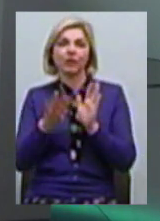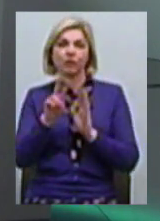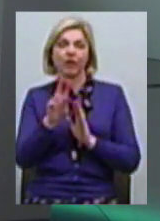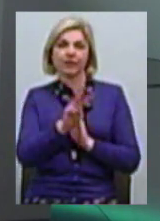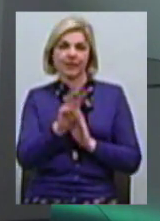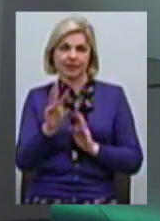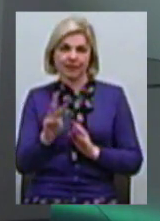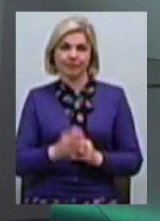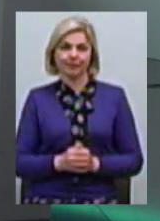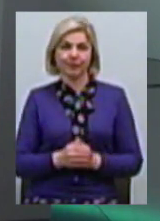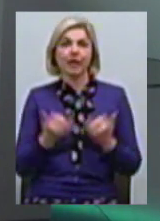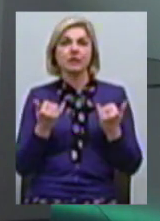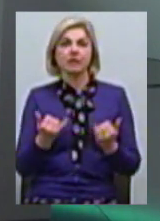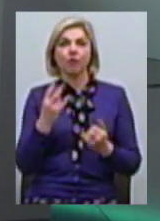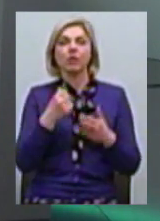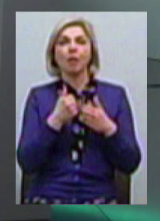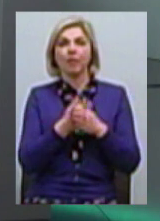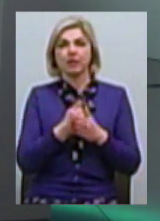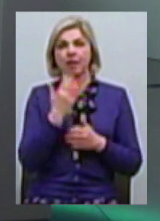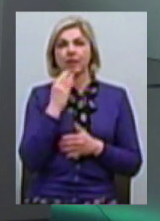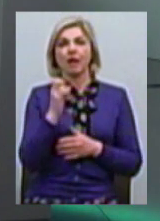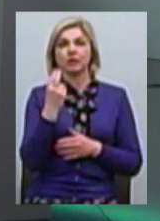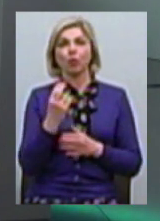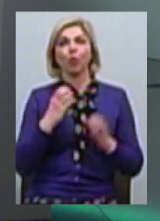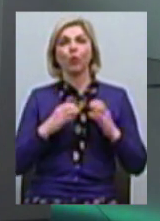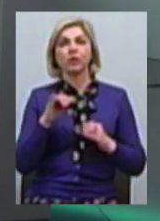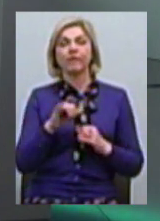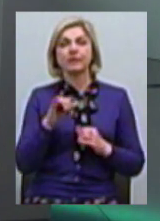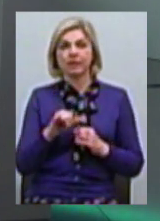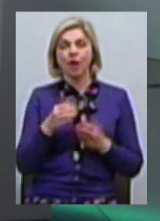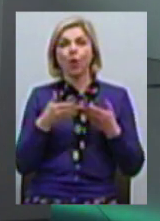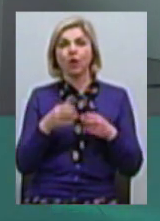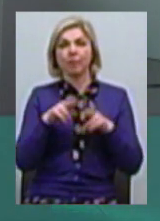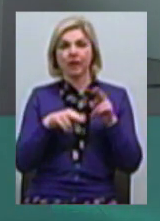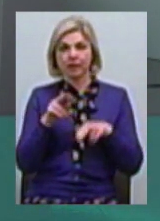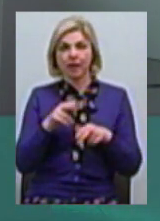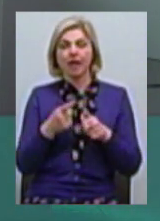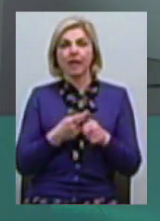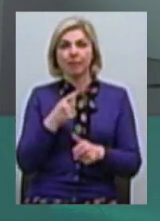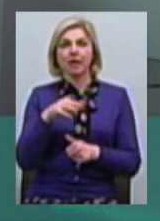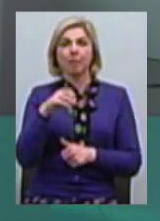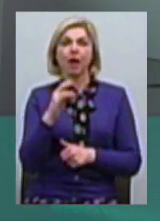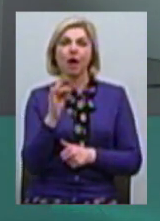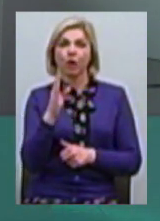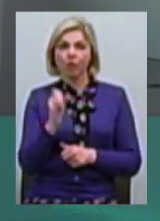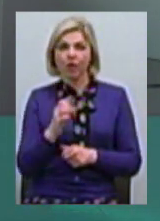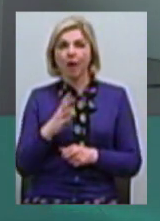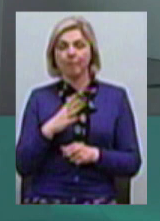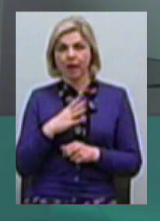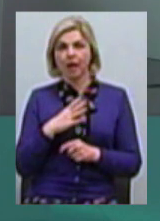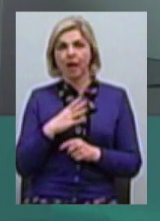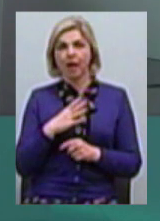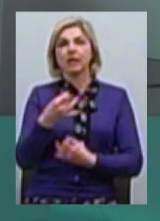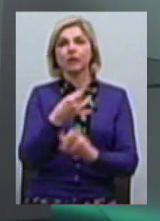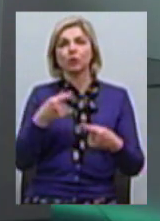76 92 33. Сьогодні на базі Національного університету кораблебудування імені адмірала Макарова відбулась панельна